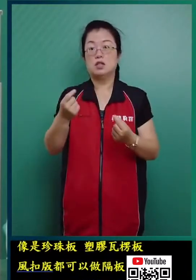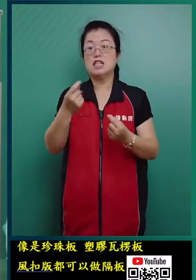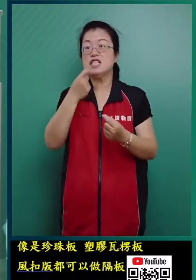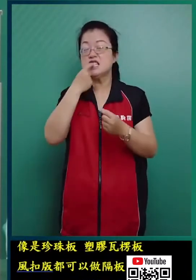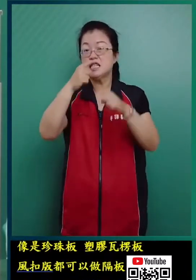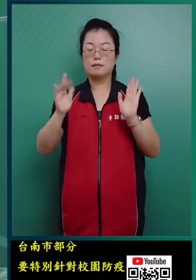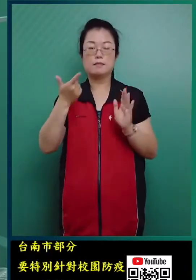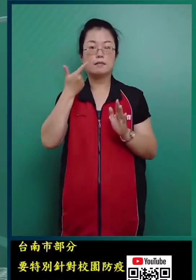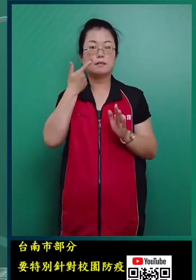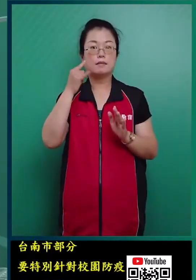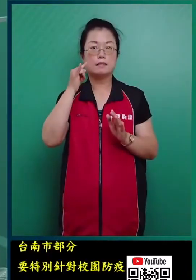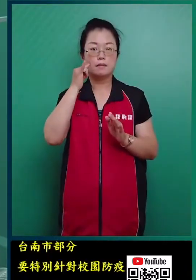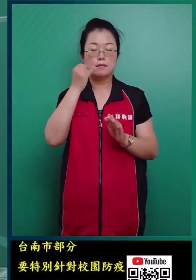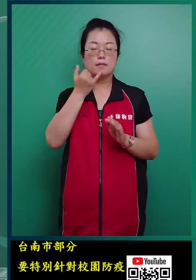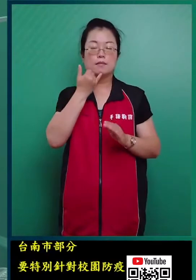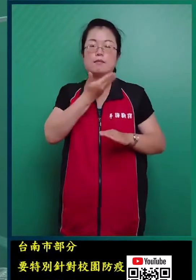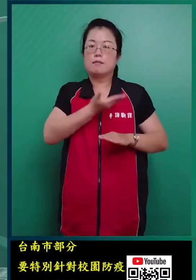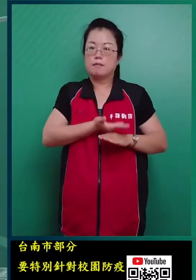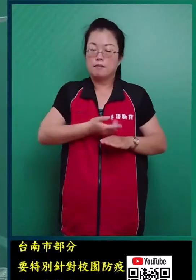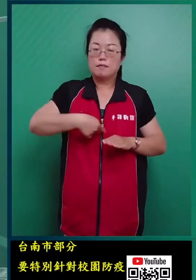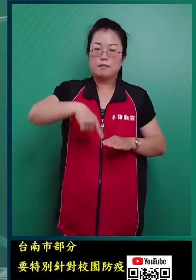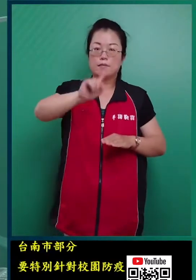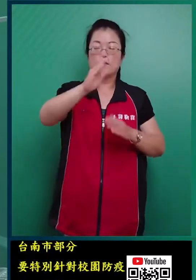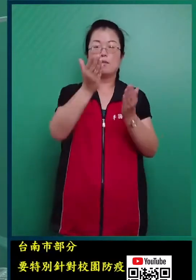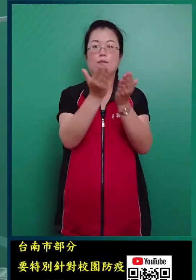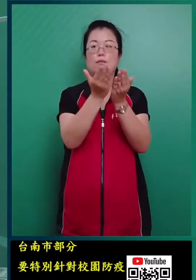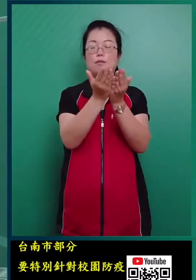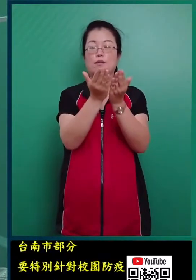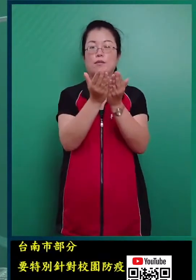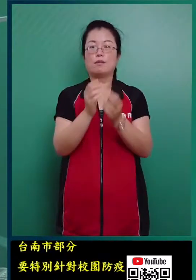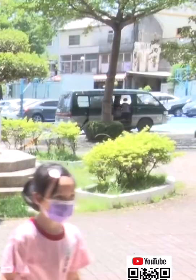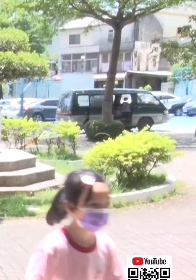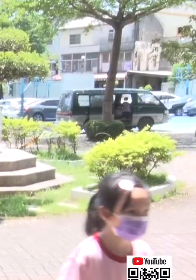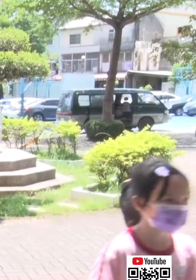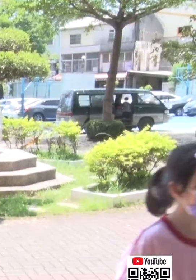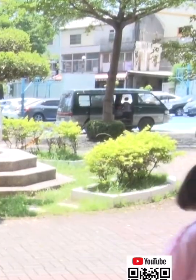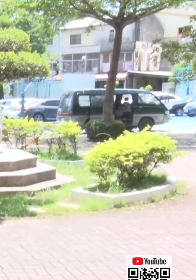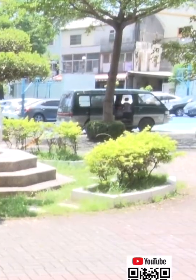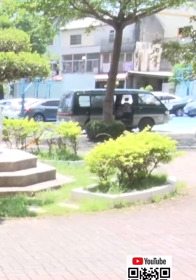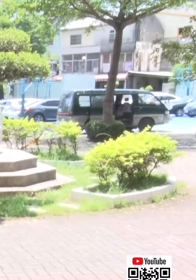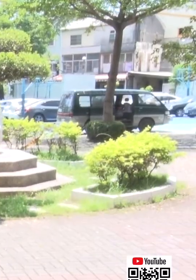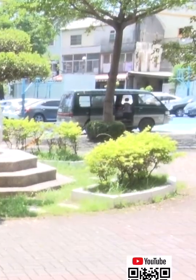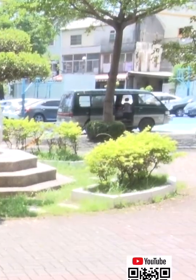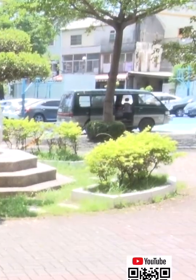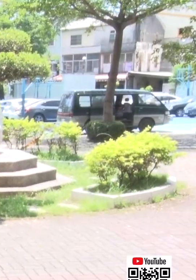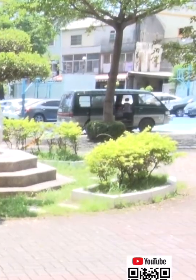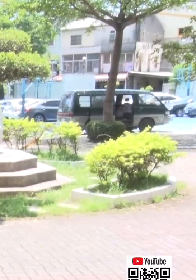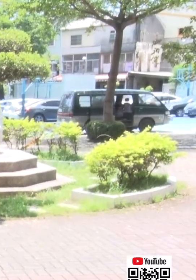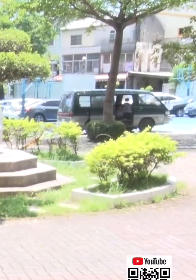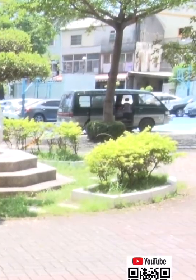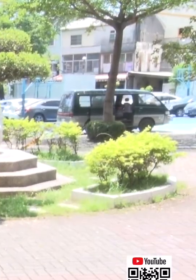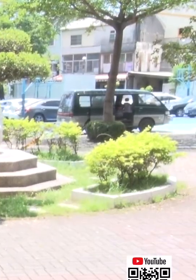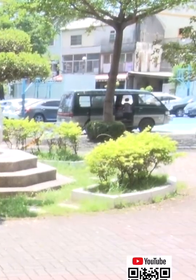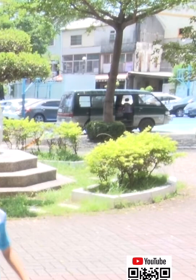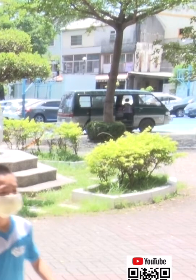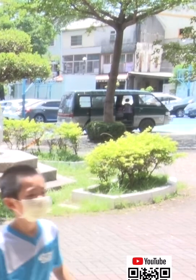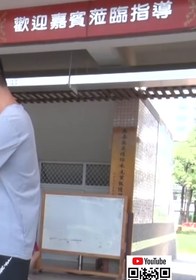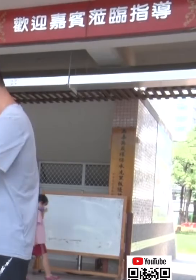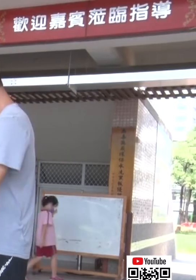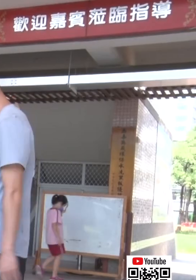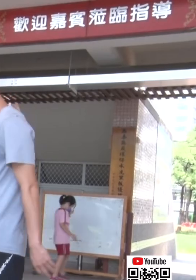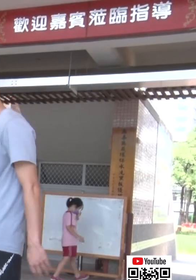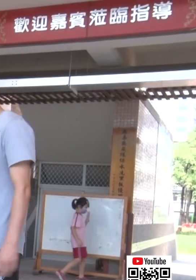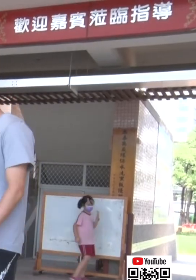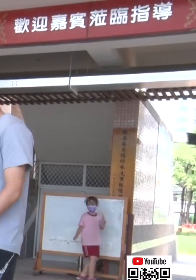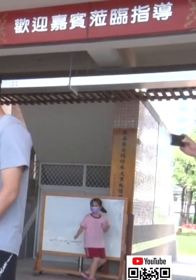以。 教育嘛，提醒家长、学生到学校进前，需要做好自主健康管理等防疫规定，